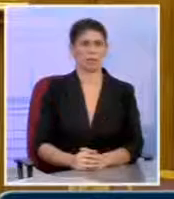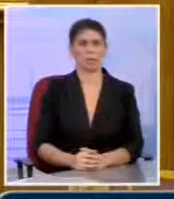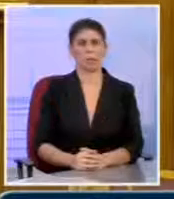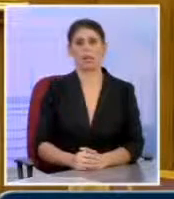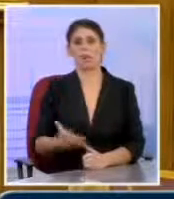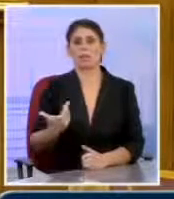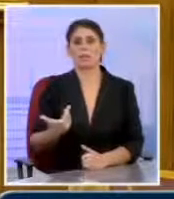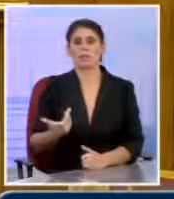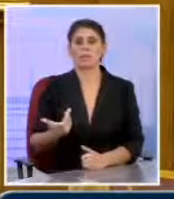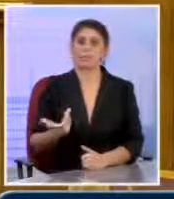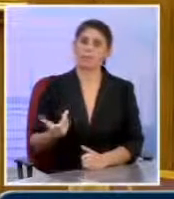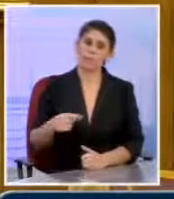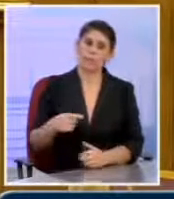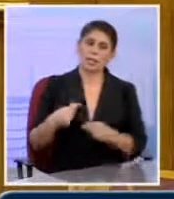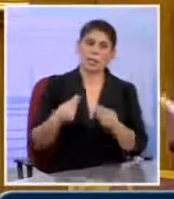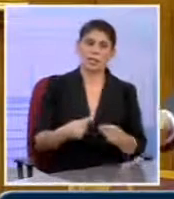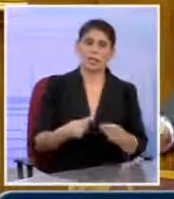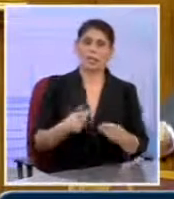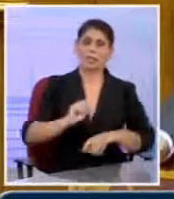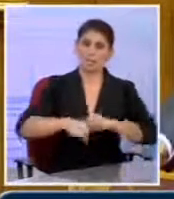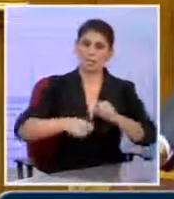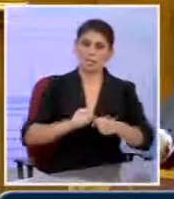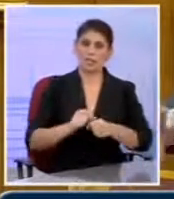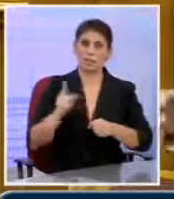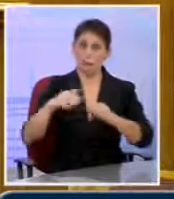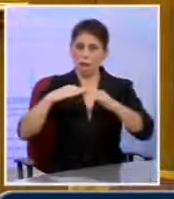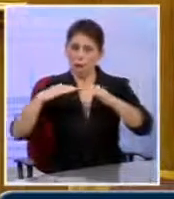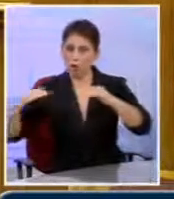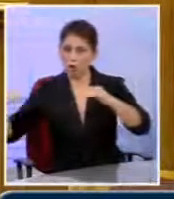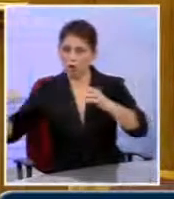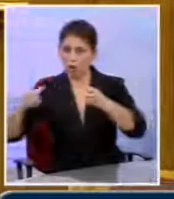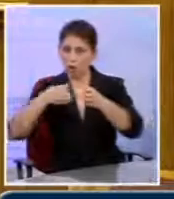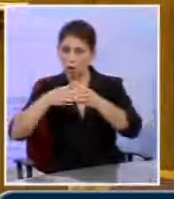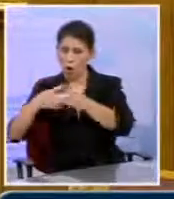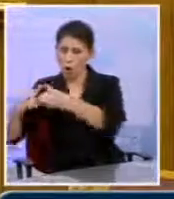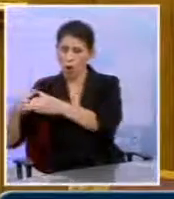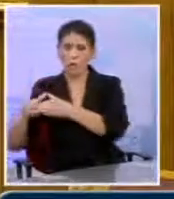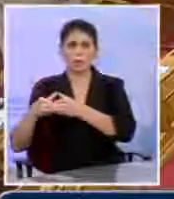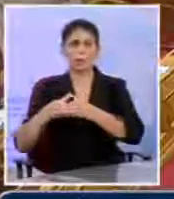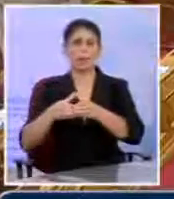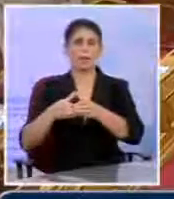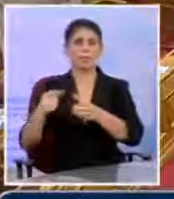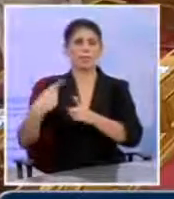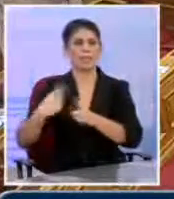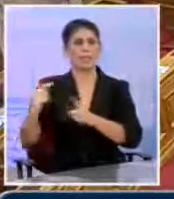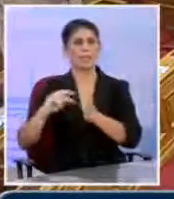σαν να συνέπιπταν στις επιχειρήσεις αυτές οι δραστηριότητες μιας οριζόντιας καρτελοποίησης της ελληνικής οικονομίας.